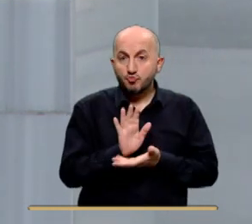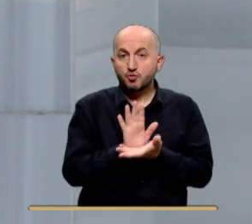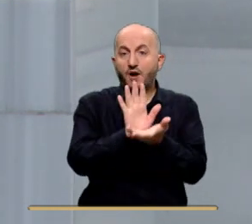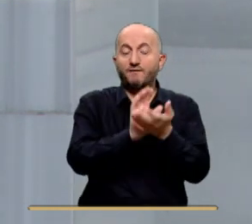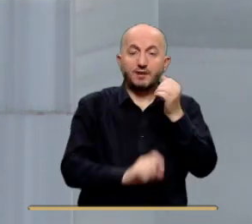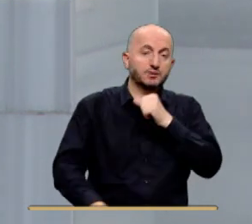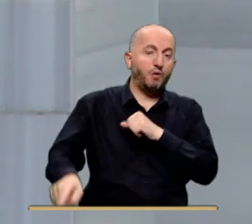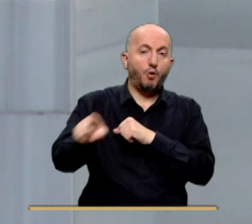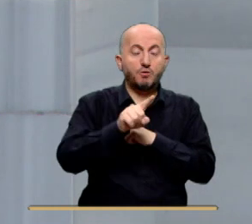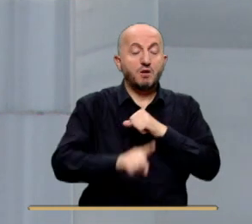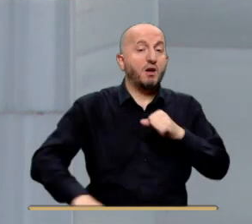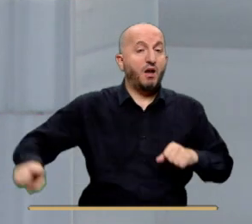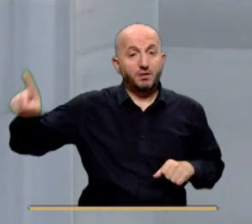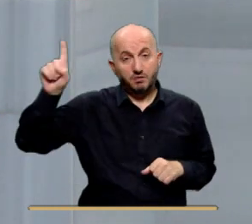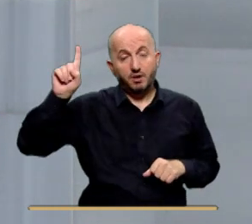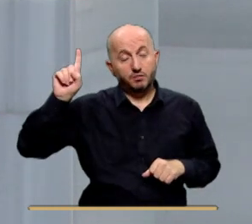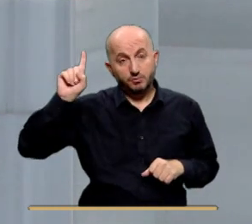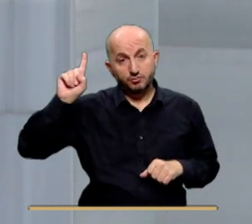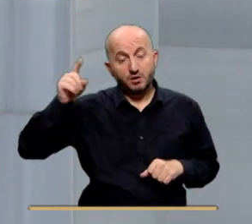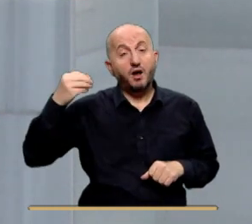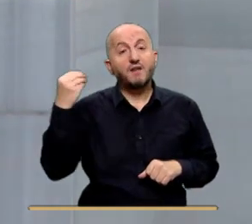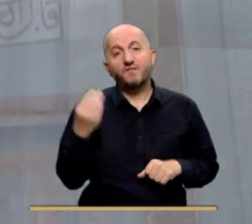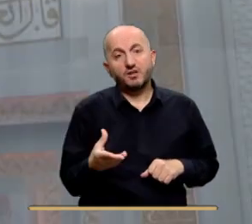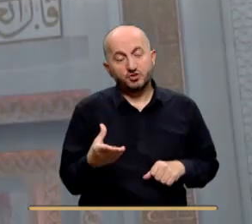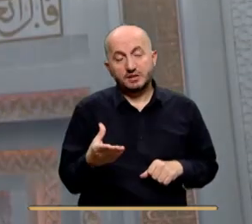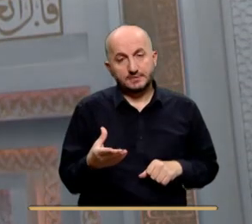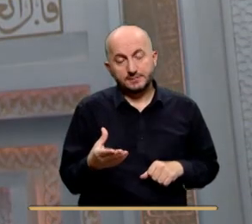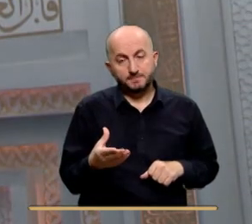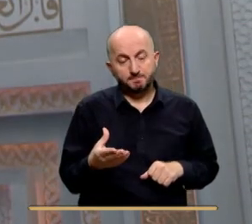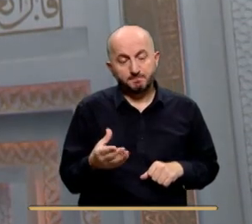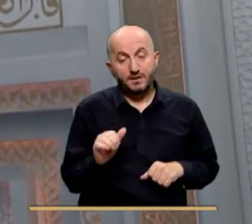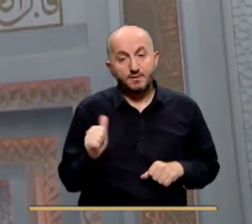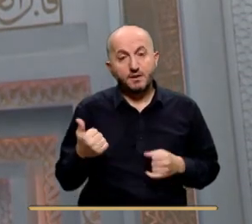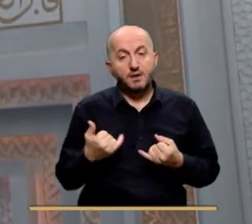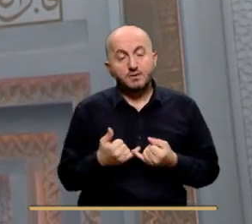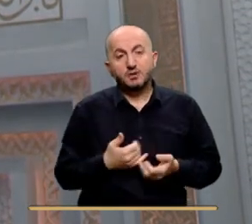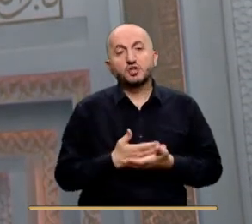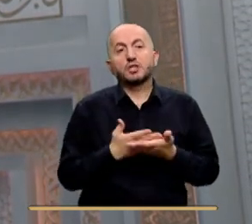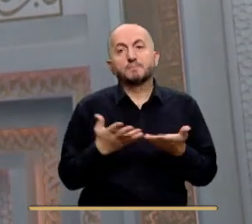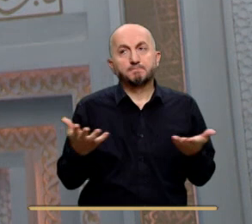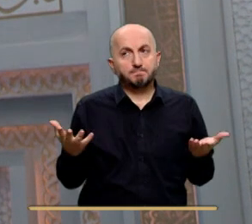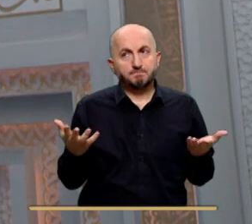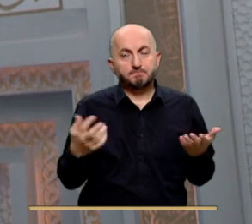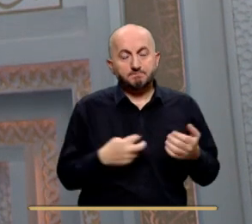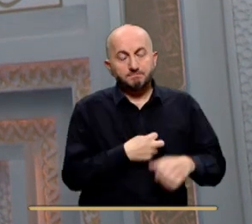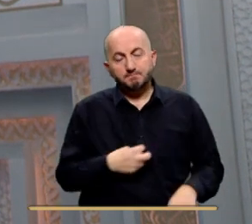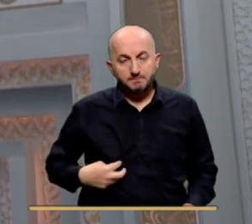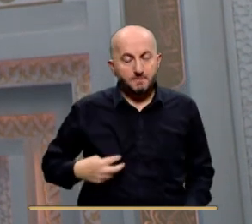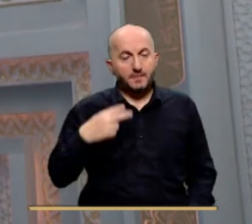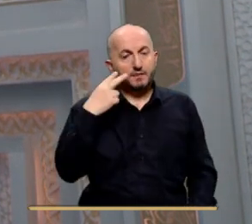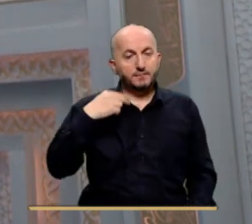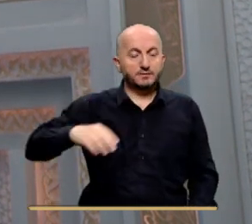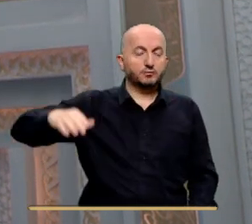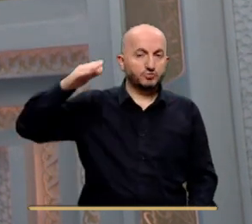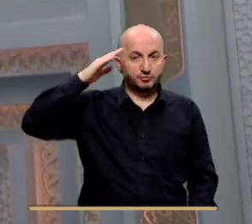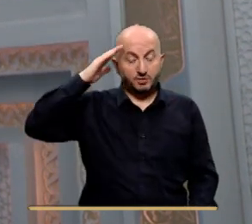onlara Allahu Zülcelal verecektir. Değerli kardeşlerim, Efendimiz